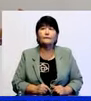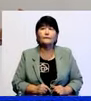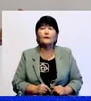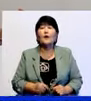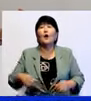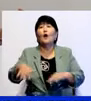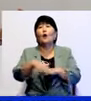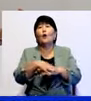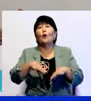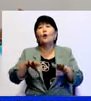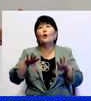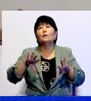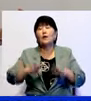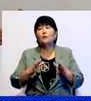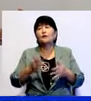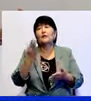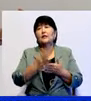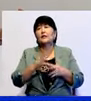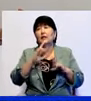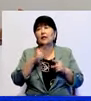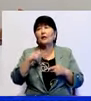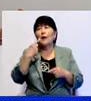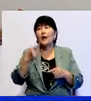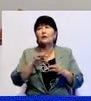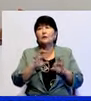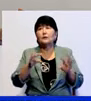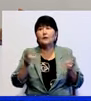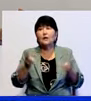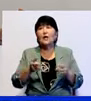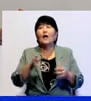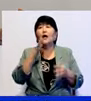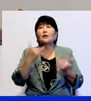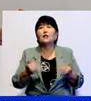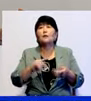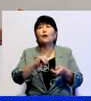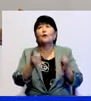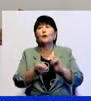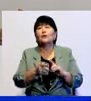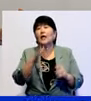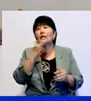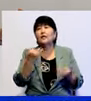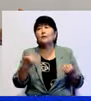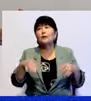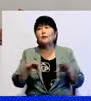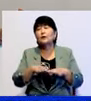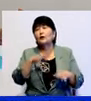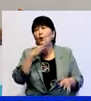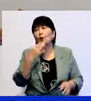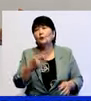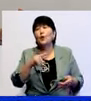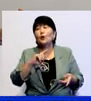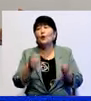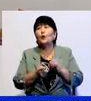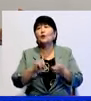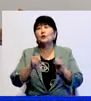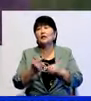Қоғамда болып атқан көп деген кемшіктерді айтпай өтуге болмайды. Заман өзгергеннен кейін заманмен бірге көп деген өзгерістер